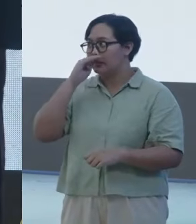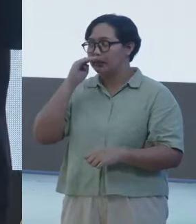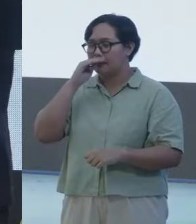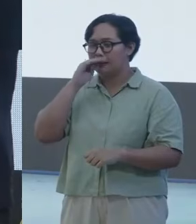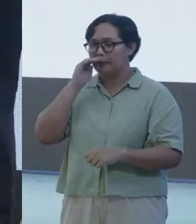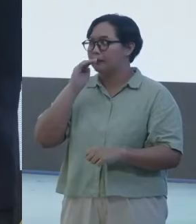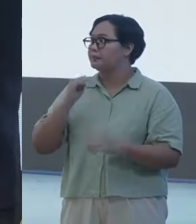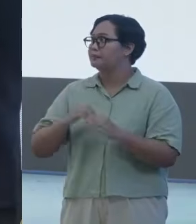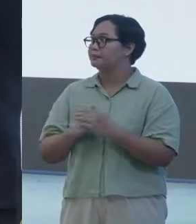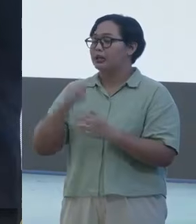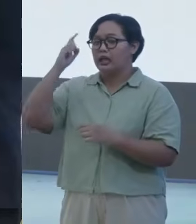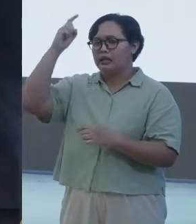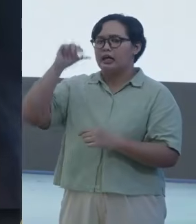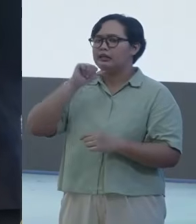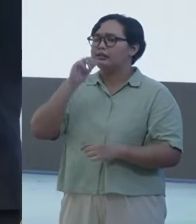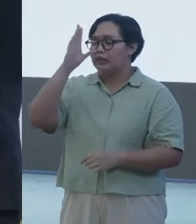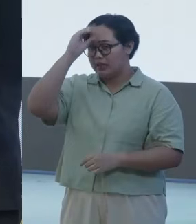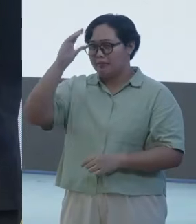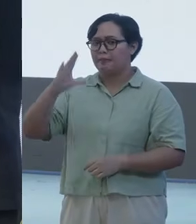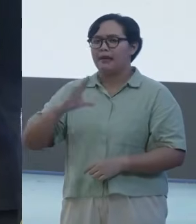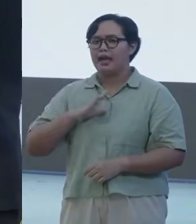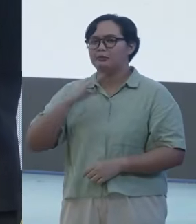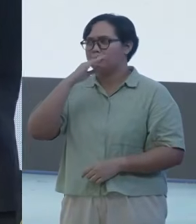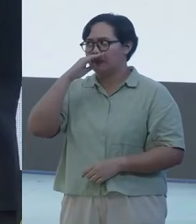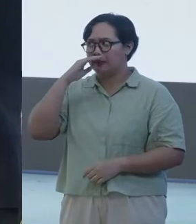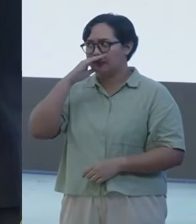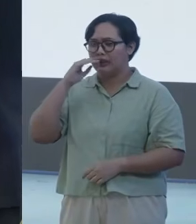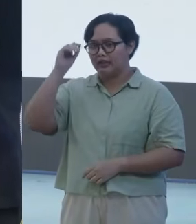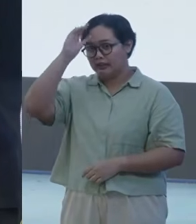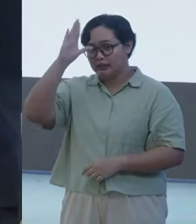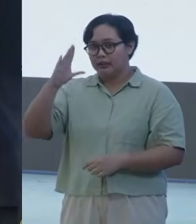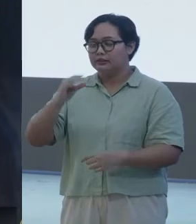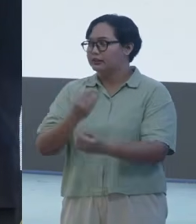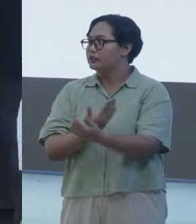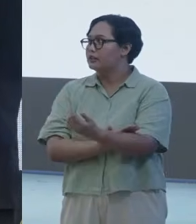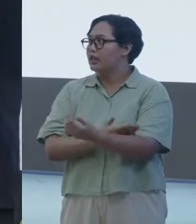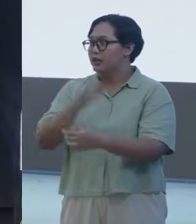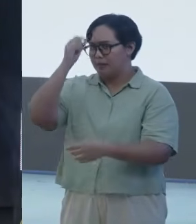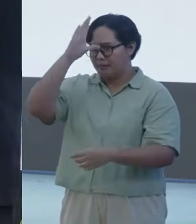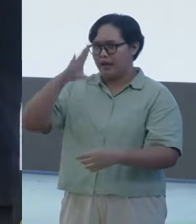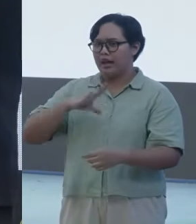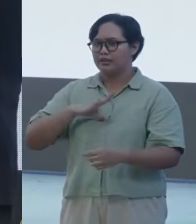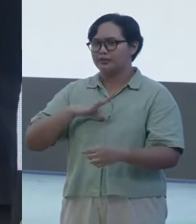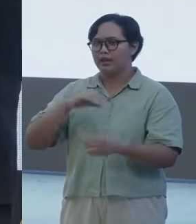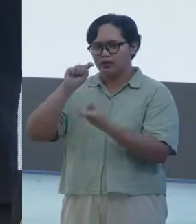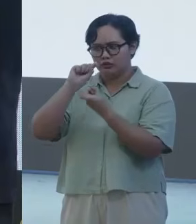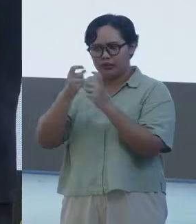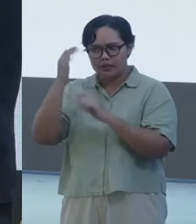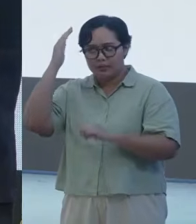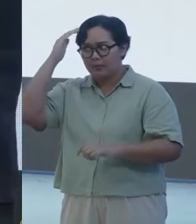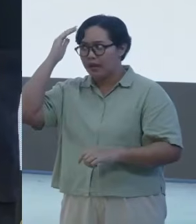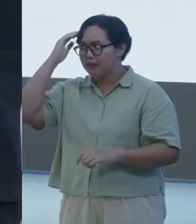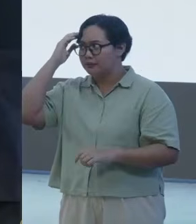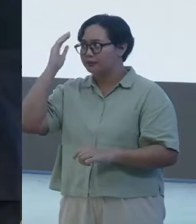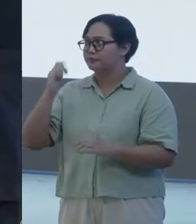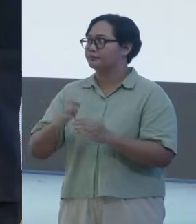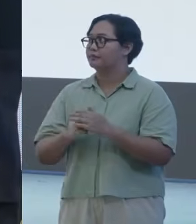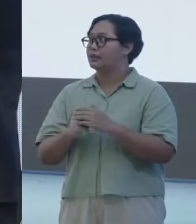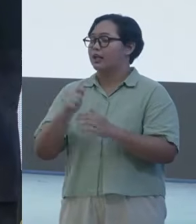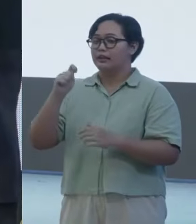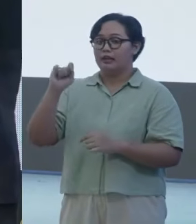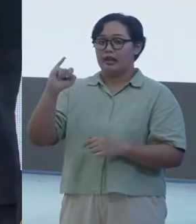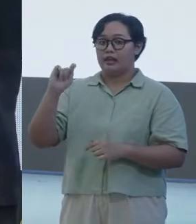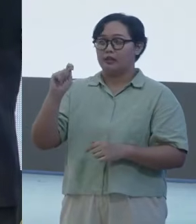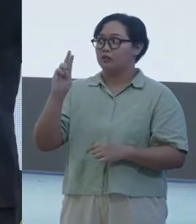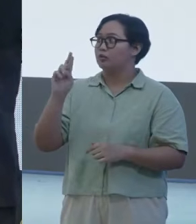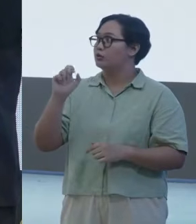man that He should lie, or a son of man that He should change His mind. Sa Titus 2:12-13, training us